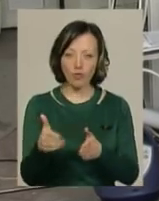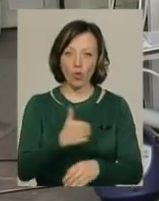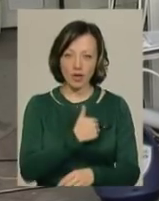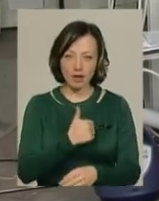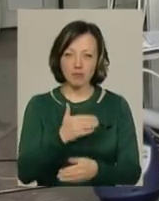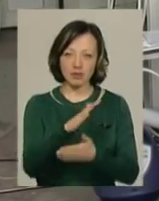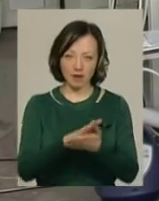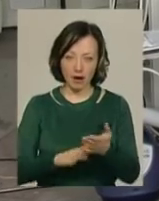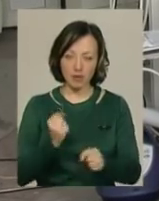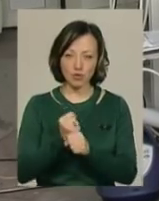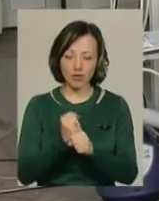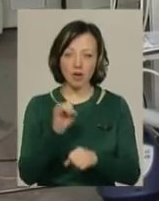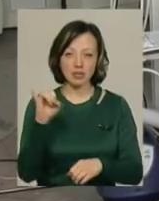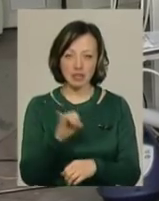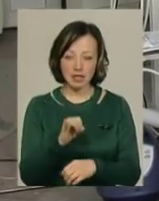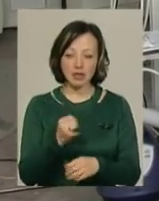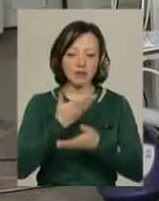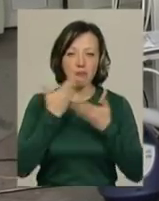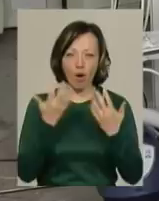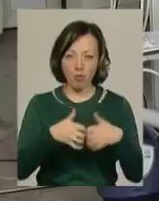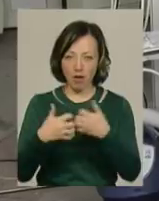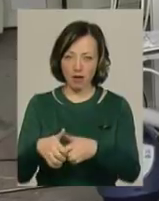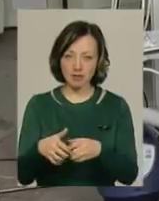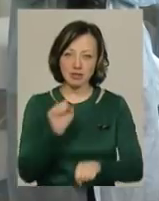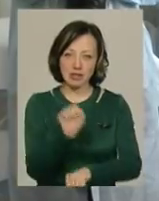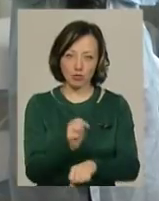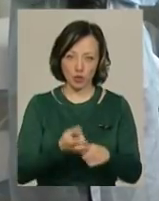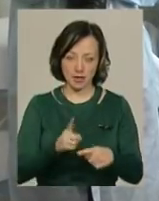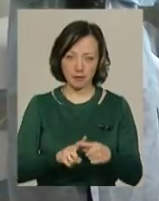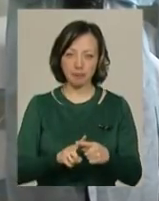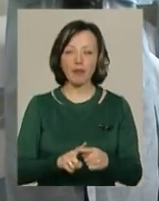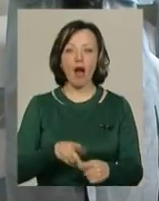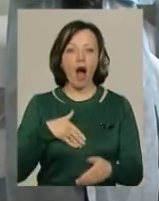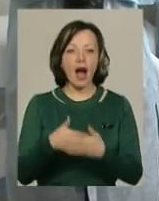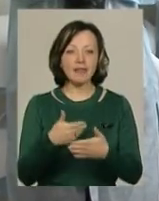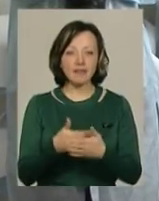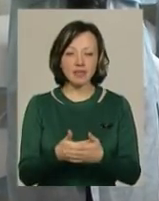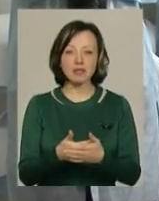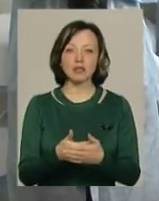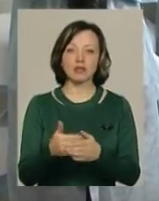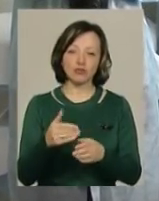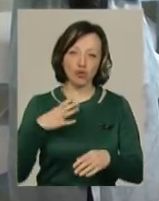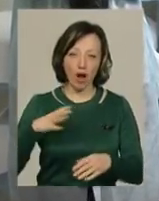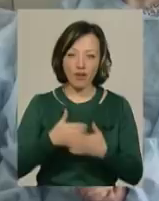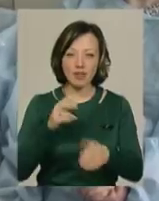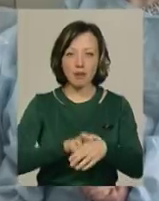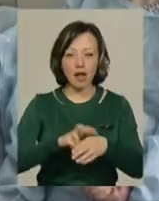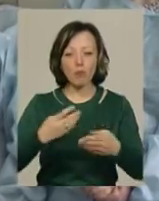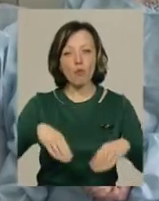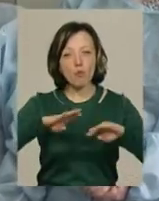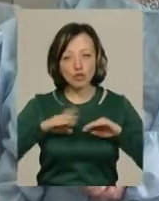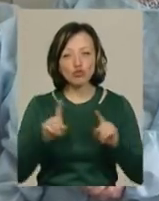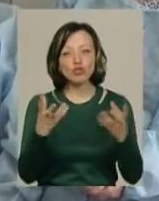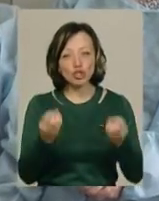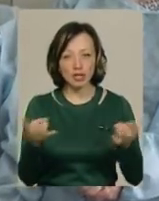хотіли б рухатися, і зараз саме відсутність обладнання стримує це. Активісти волонтерського лідерського руху чекають від медиків пропозицій,